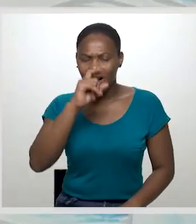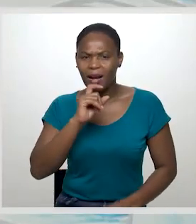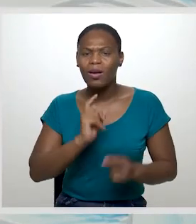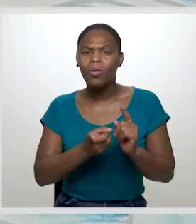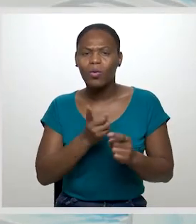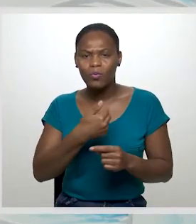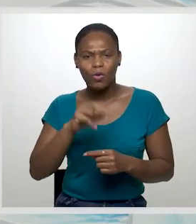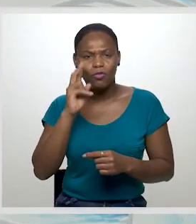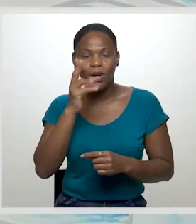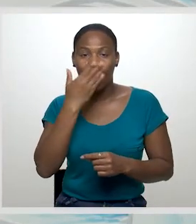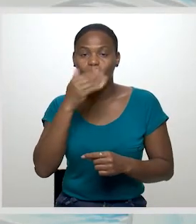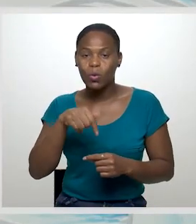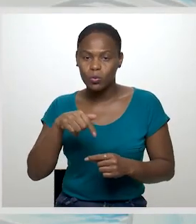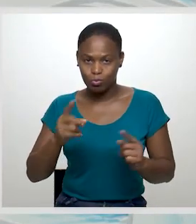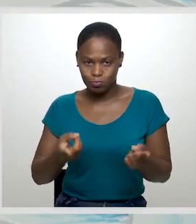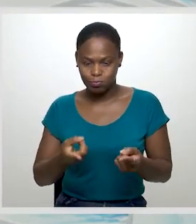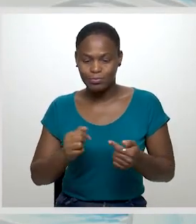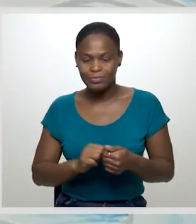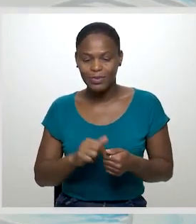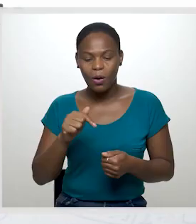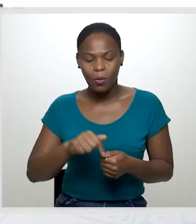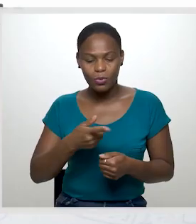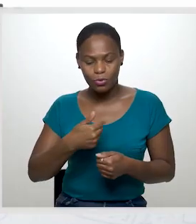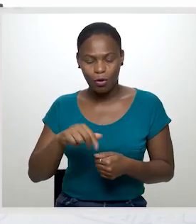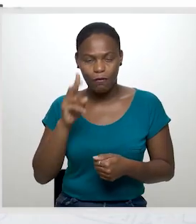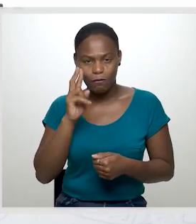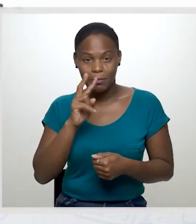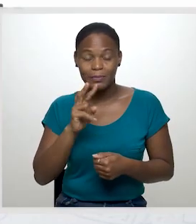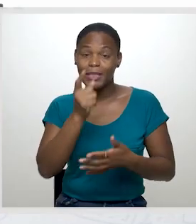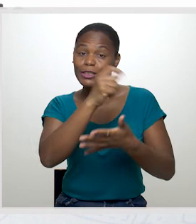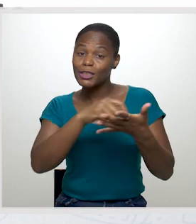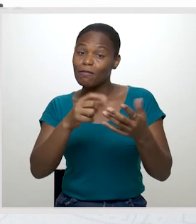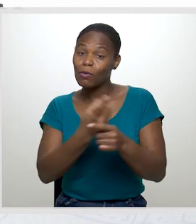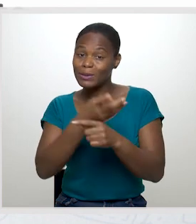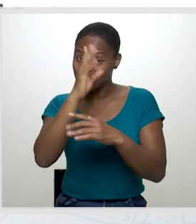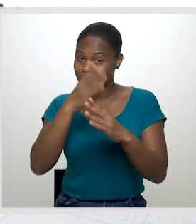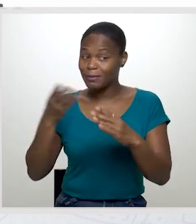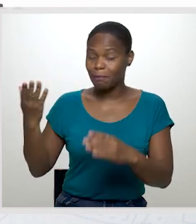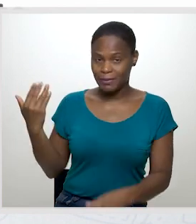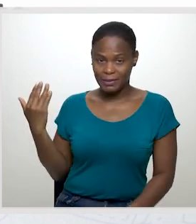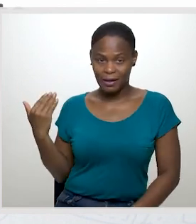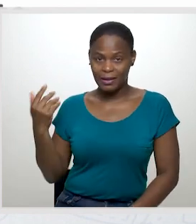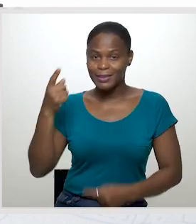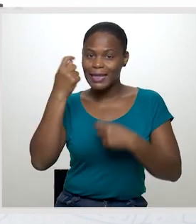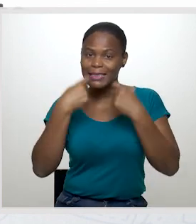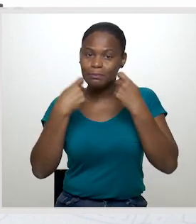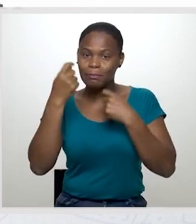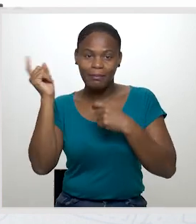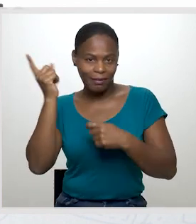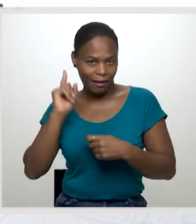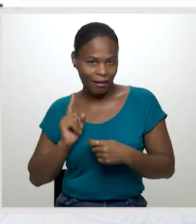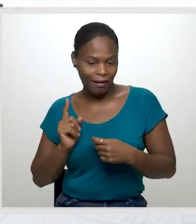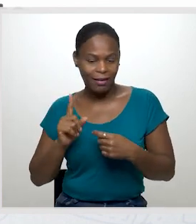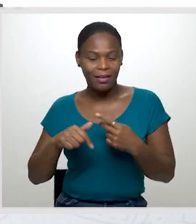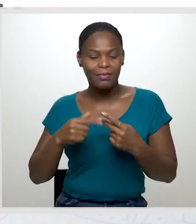Récapitulons ce que nous avons vu aujourd'hui. Alors, nous avons vu décrire des faits passés, exprimer la